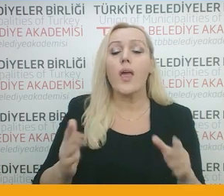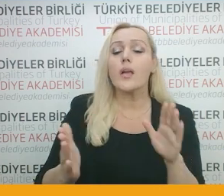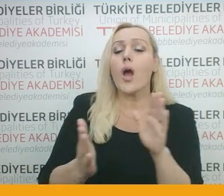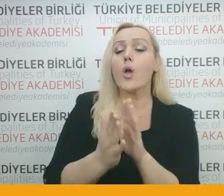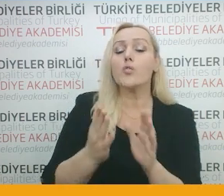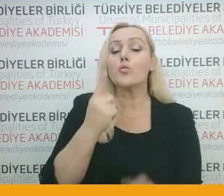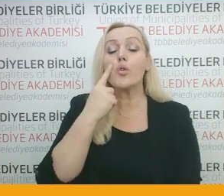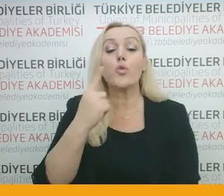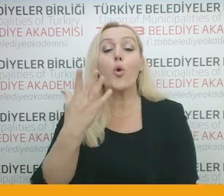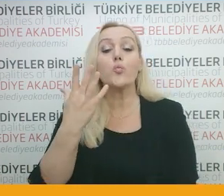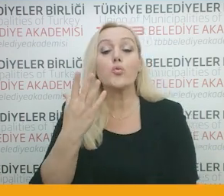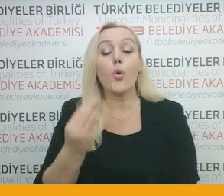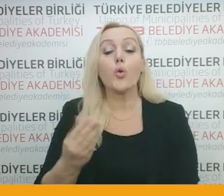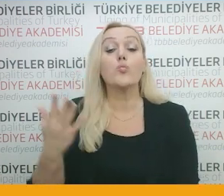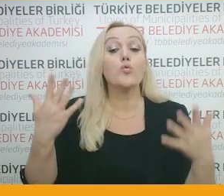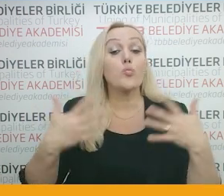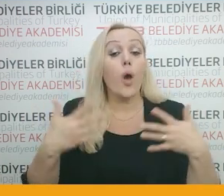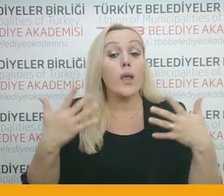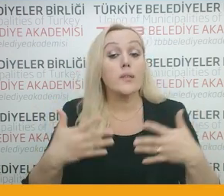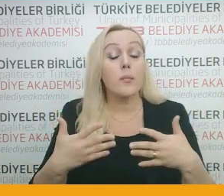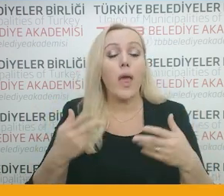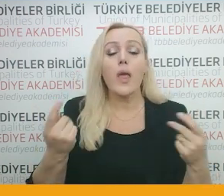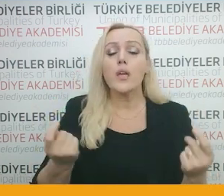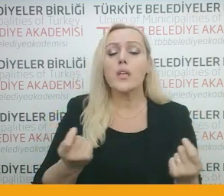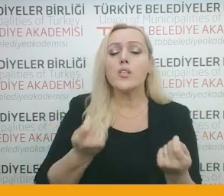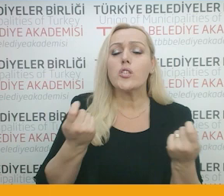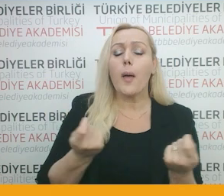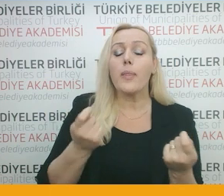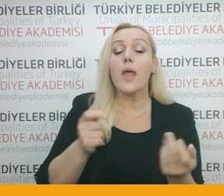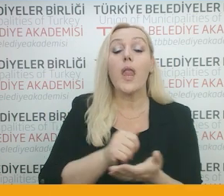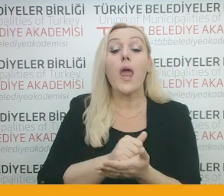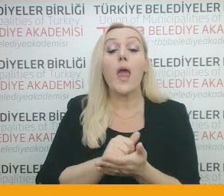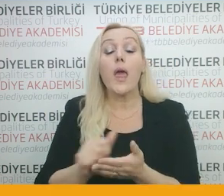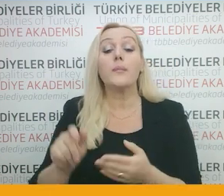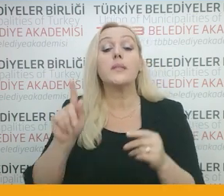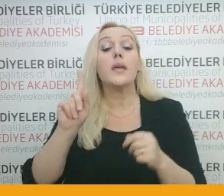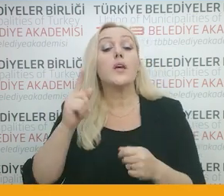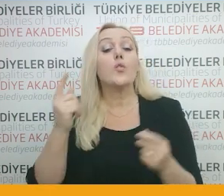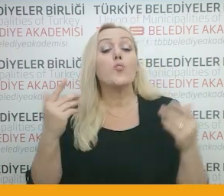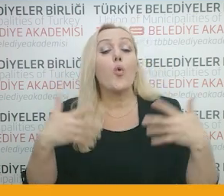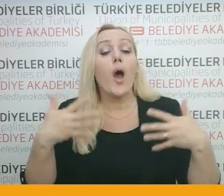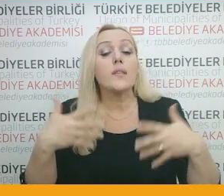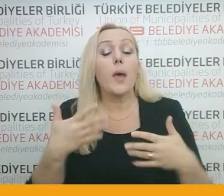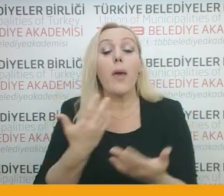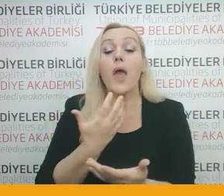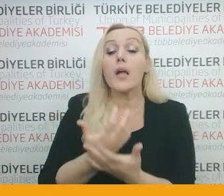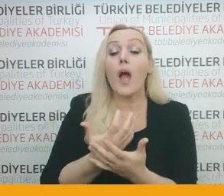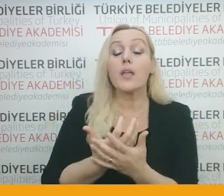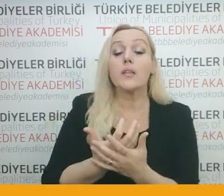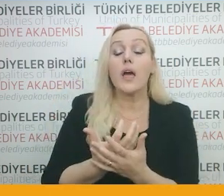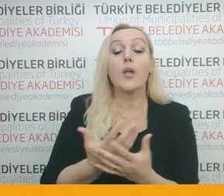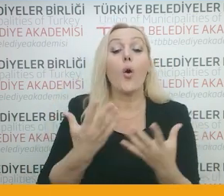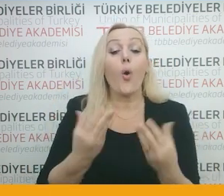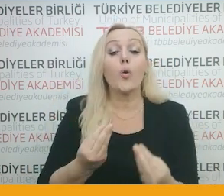karşımıza çıkan kavram muhasebe arkadaşlar. Tüm iş ve işlemler bir muhasebe kayıtlarından geçiyor. Burada ne var? Ortada